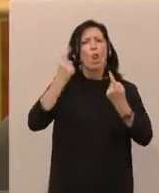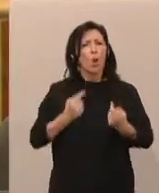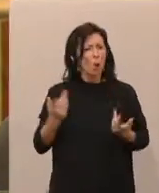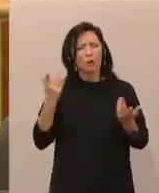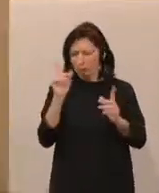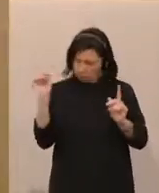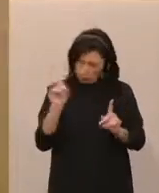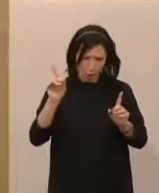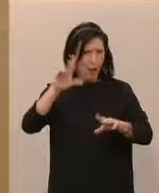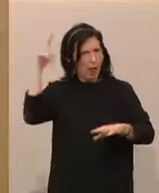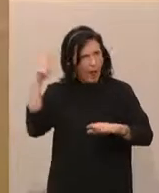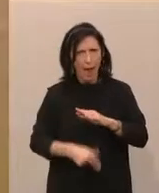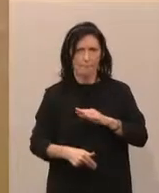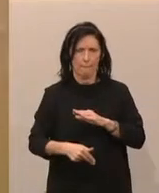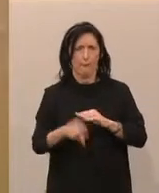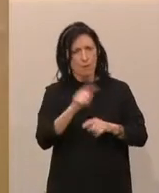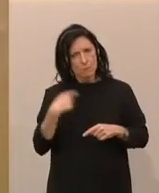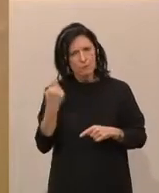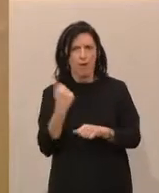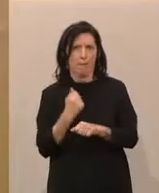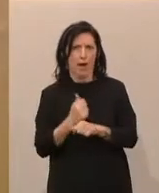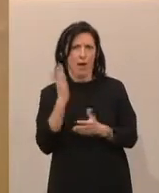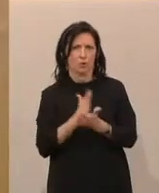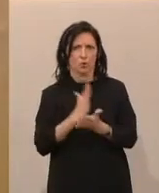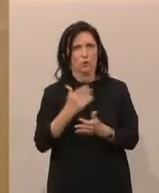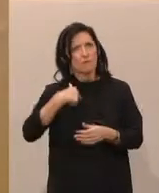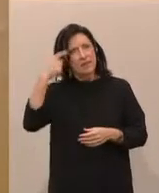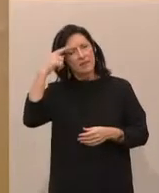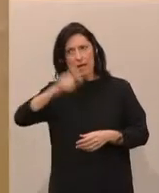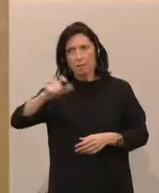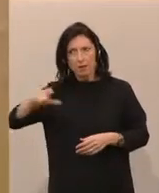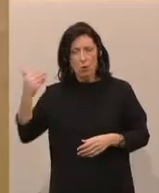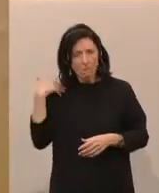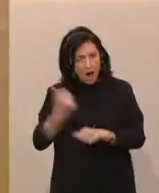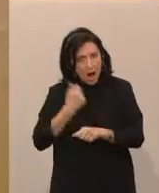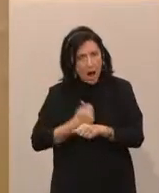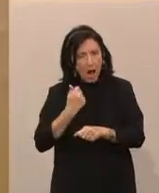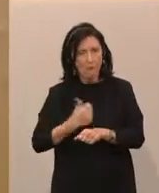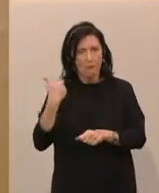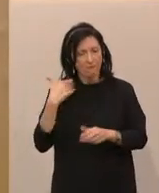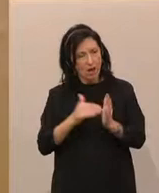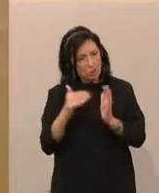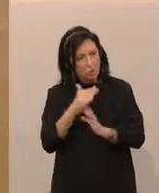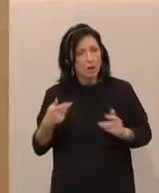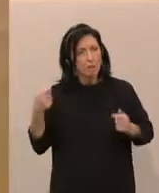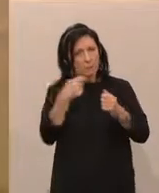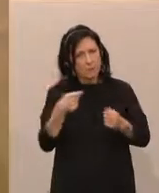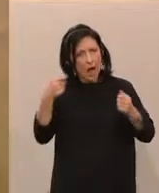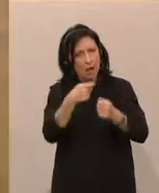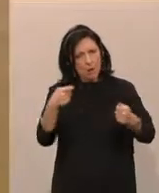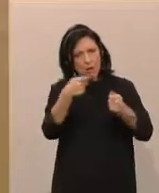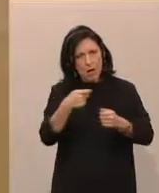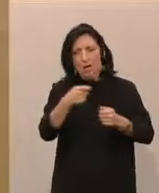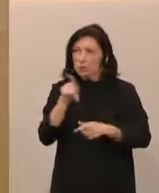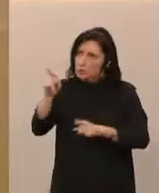weil wir im interesse all jener die gearbeitet haben und ins system eingezahlt haben eine verantwortung sagen es kommt zum schluss ja